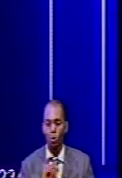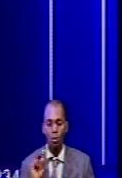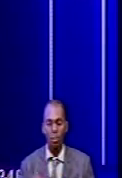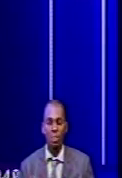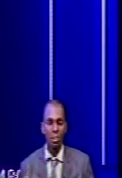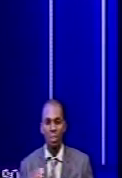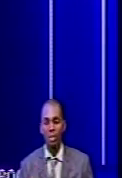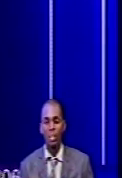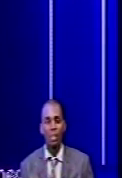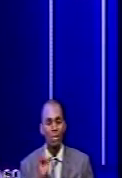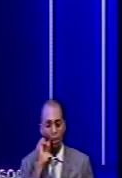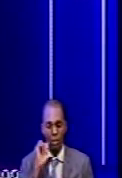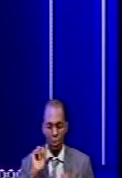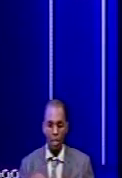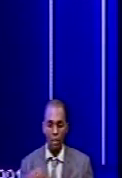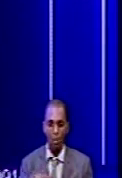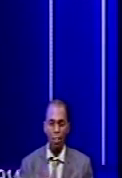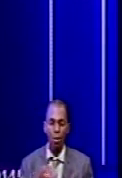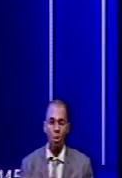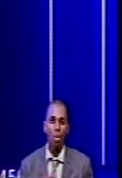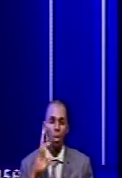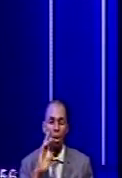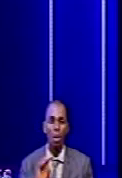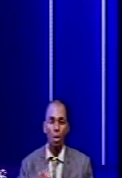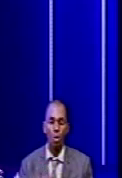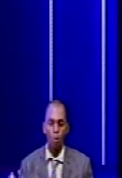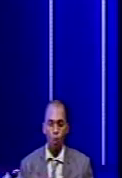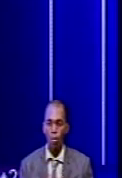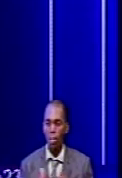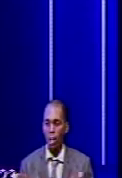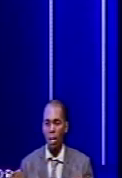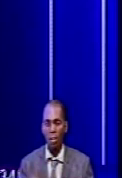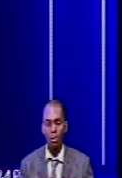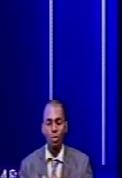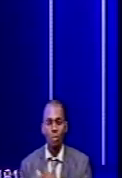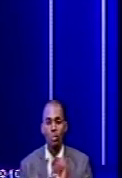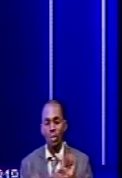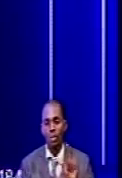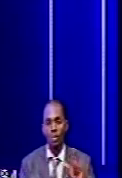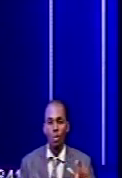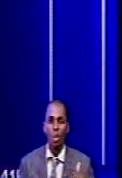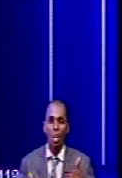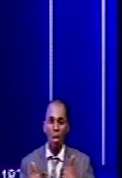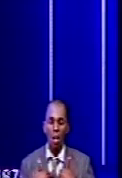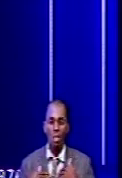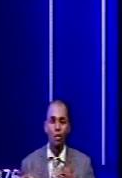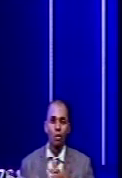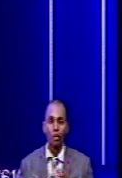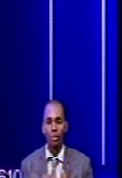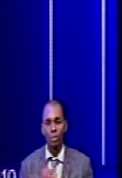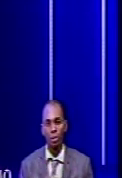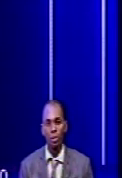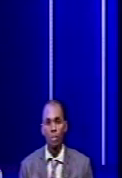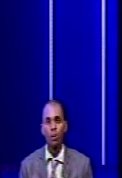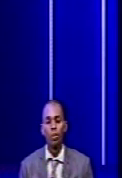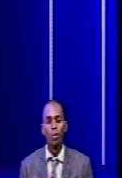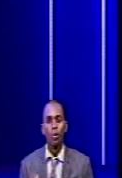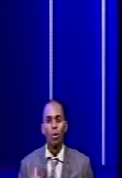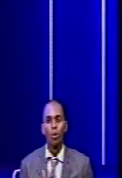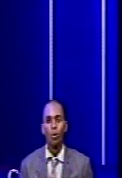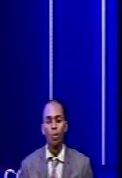un accident. Et finalement, ça s'est compliqué. Je n'arrivais plus à m'asseoir. Pour m'asseoir, c'était un